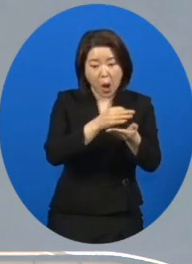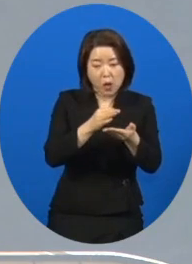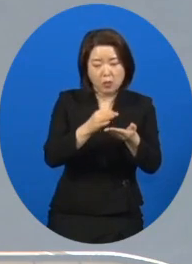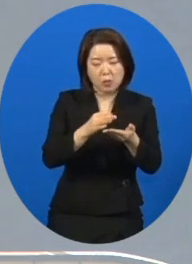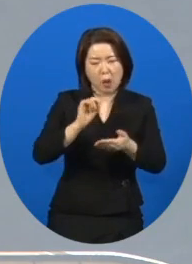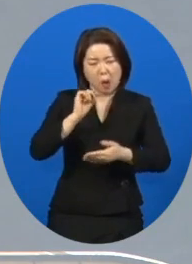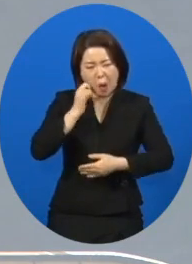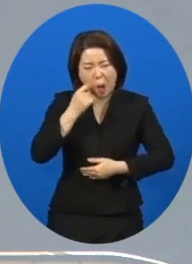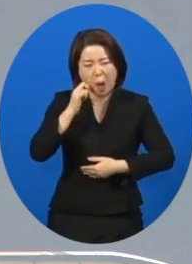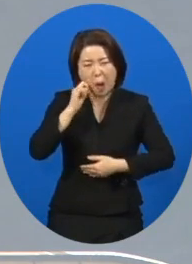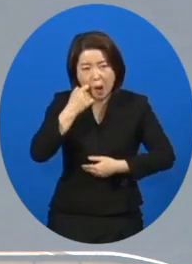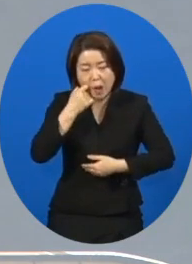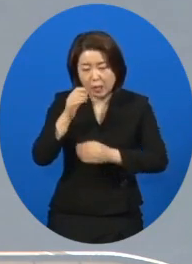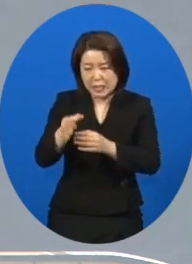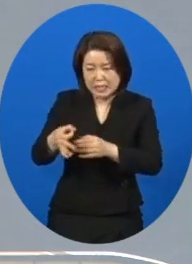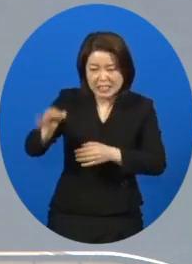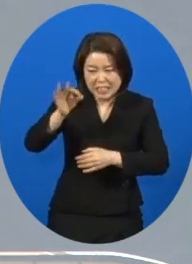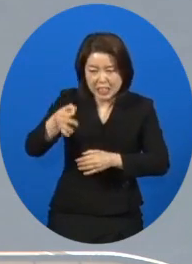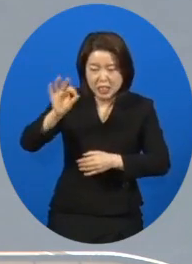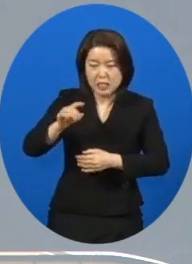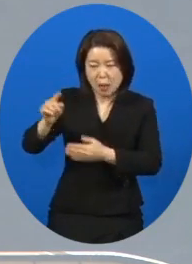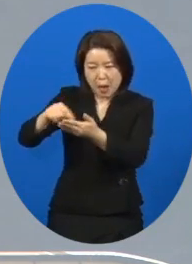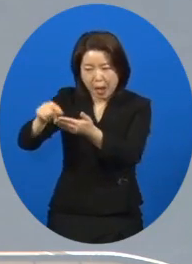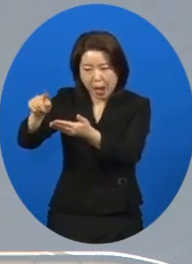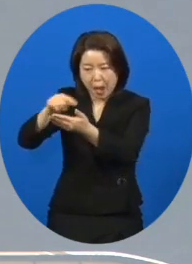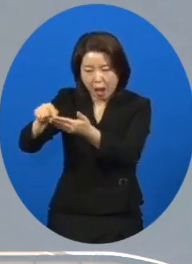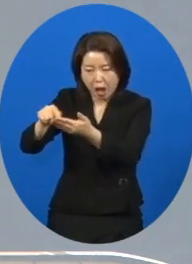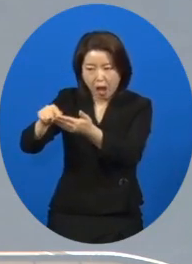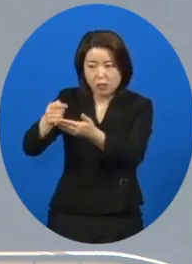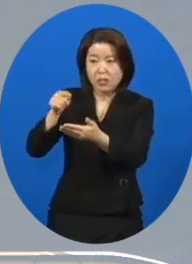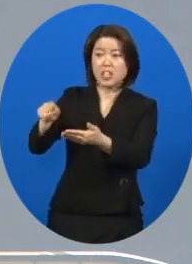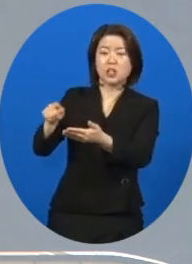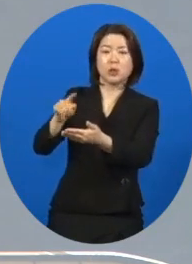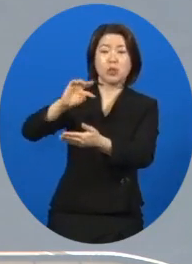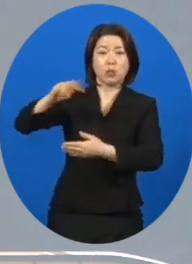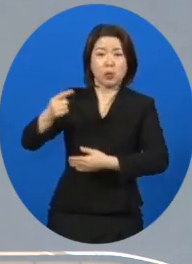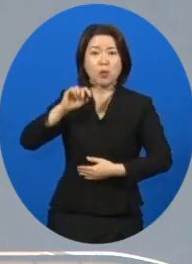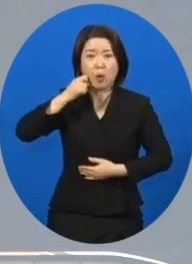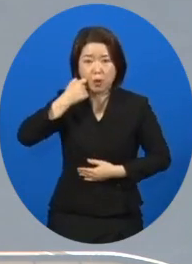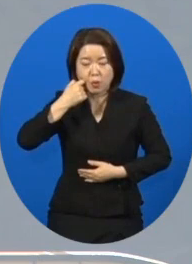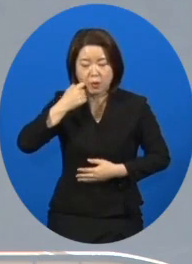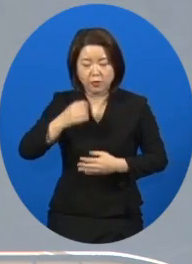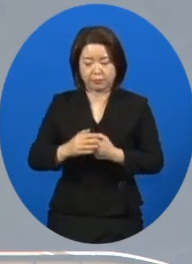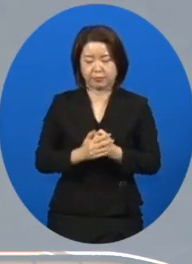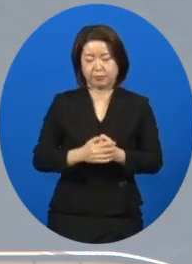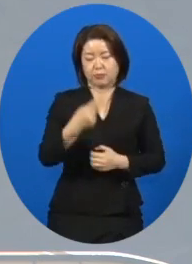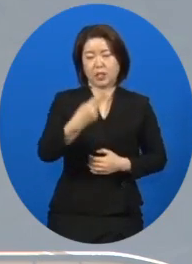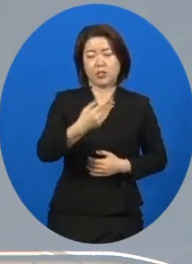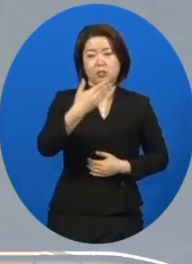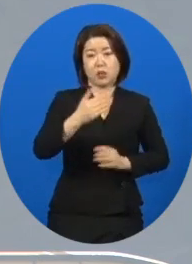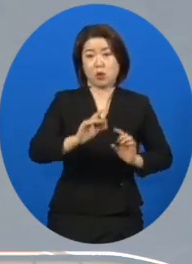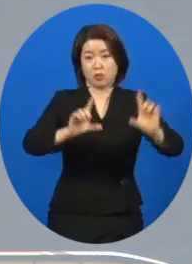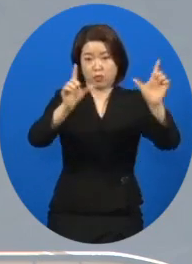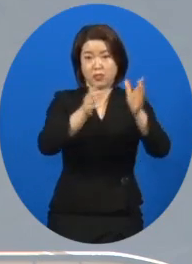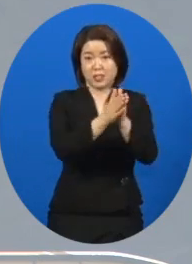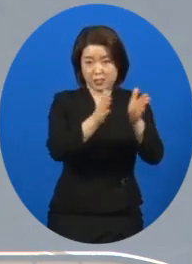부담하고 있었습니다. 그마저도 어려워지게 된 거죠. 2009년이 시작이 됐는데